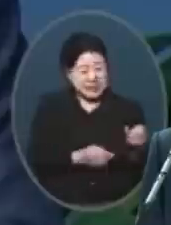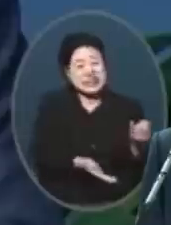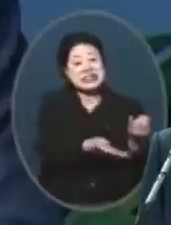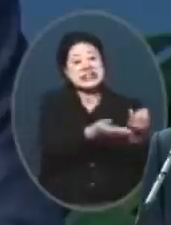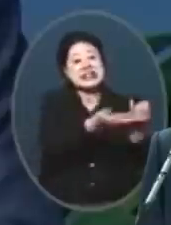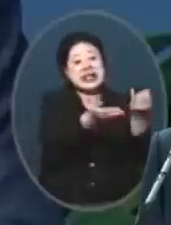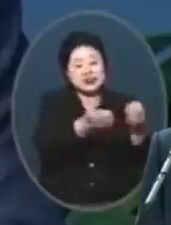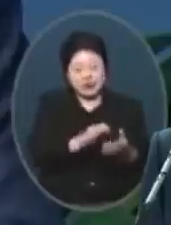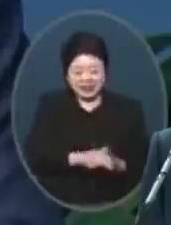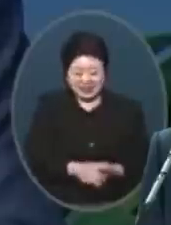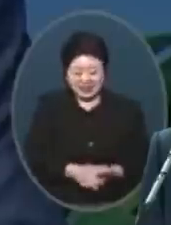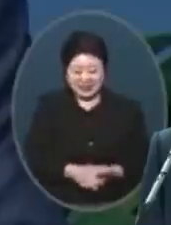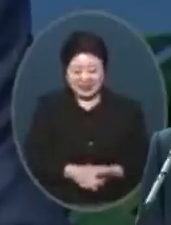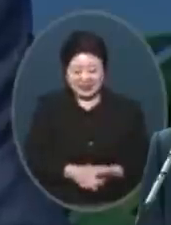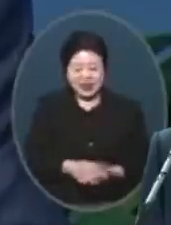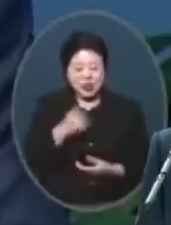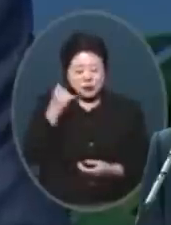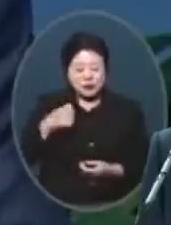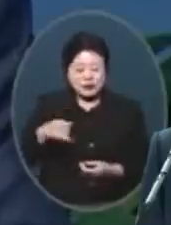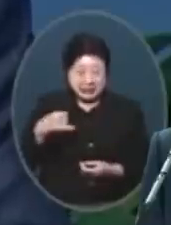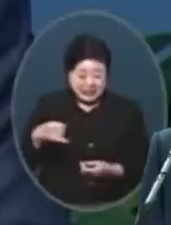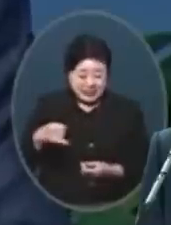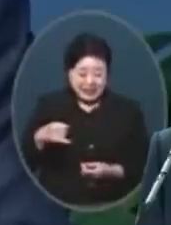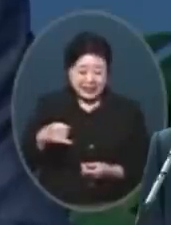돼요. 부모는 자식에게